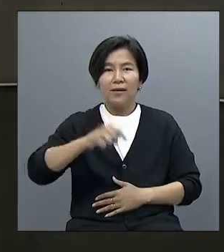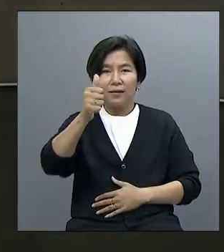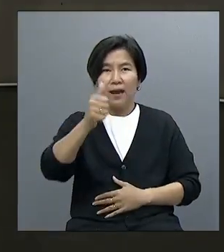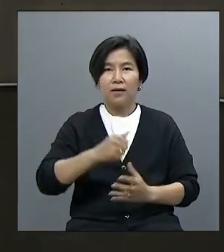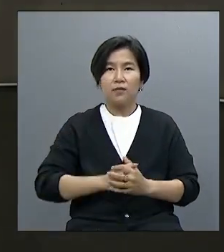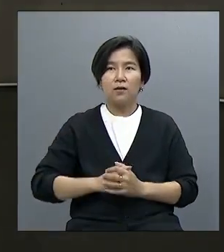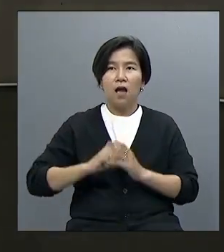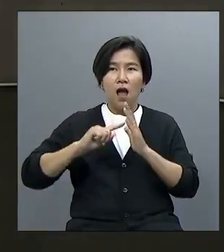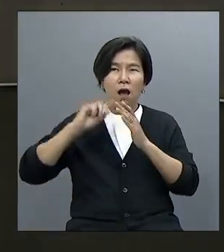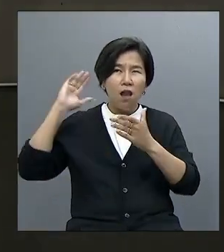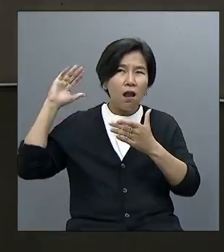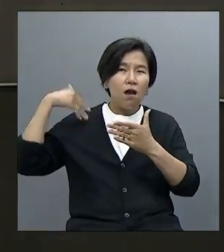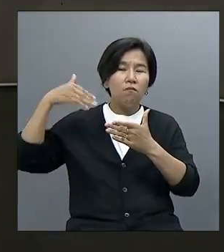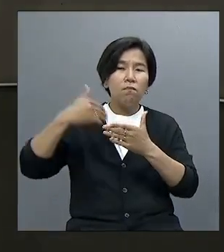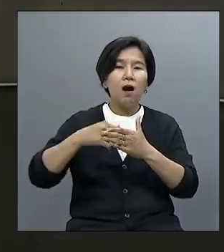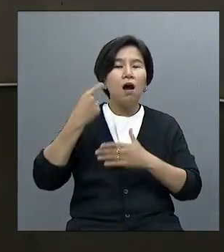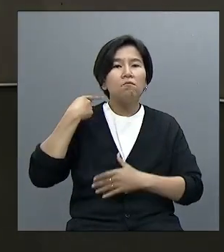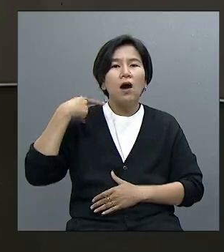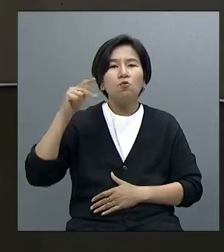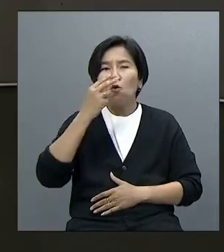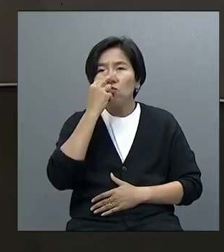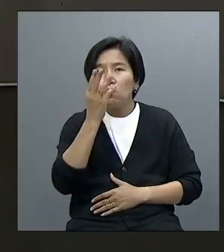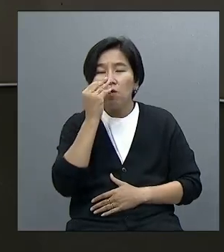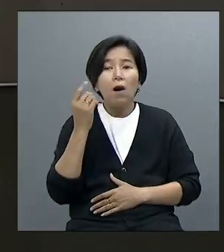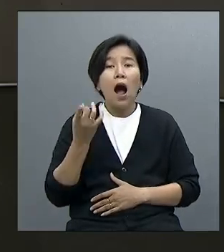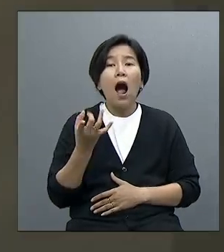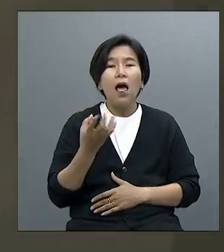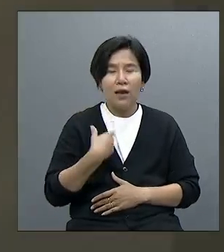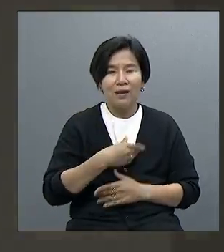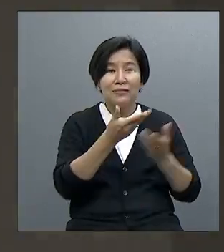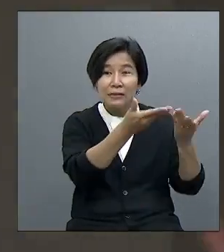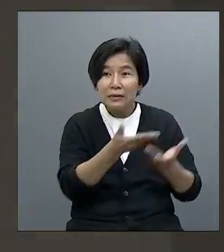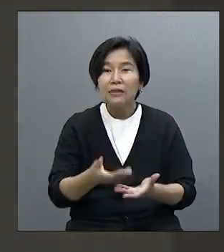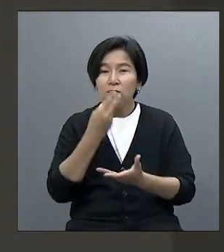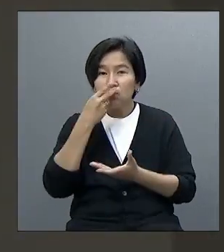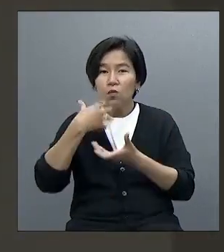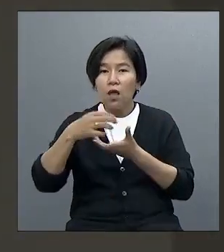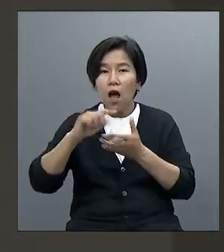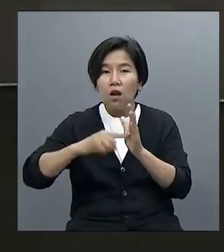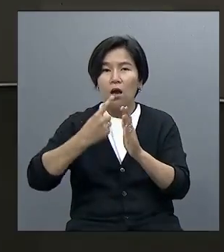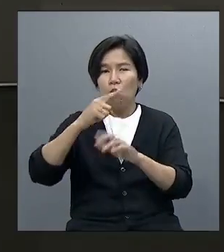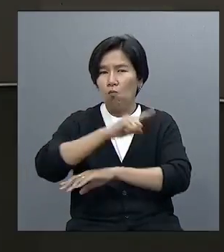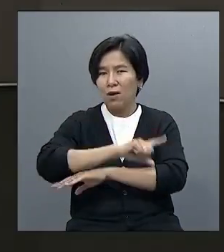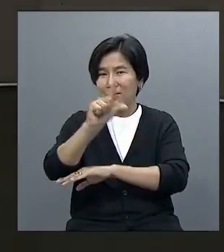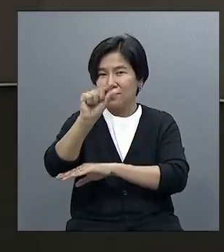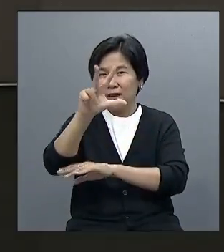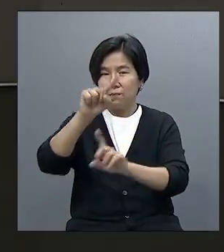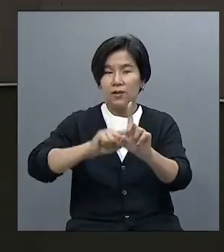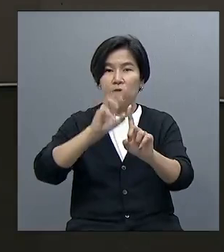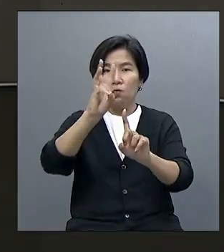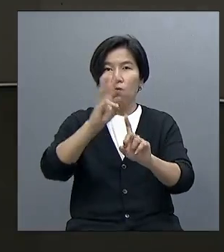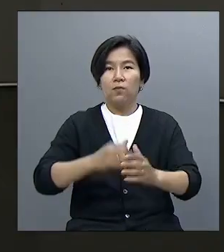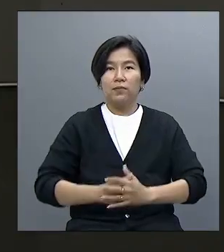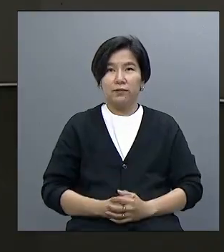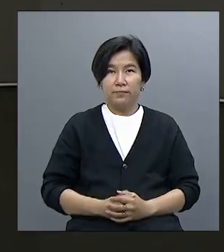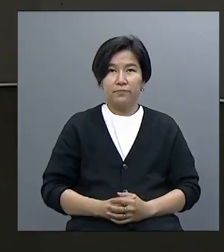เหง้าของเราคุณผู้ชมจะได้อะไรจากการรับชมและอยากให้ชวนคุณผู้ชมชมวันที่23มิถุนายนนี้ครับเชิญเลยครับ คือพอพูดถึงเรื่อง